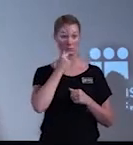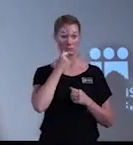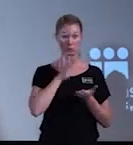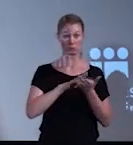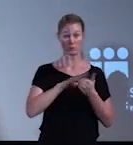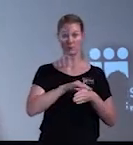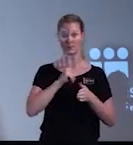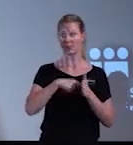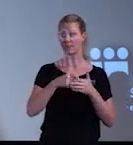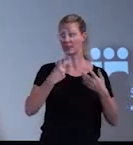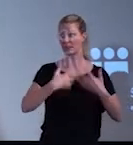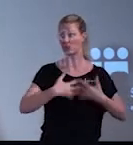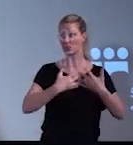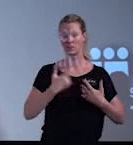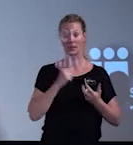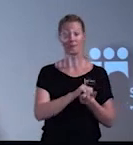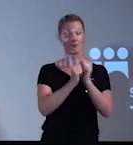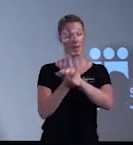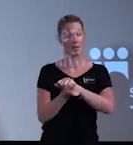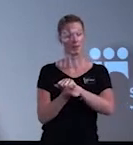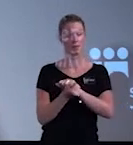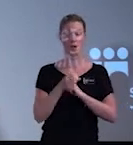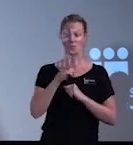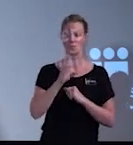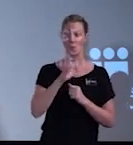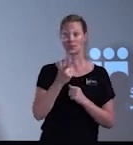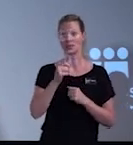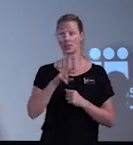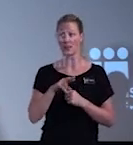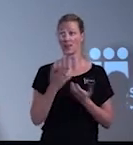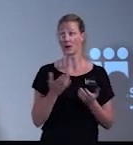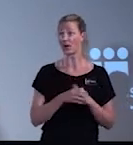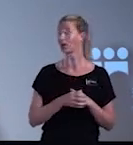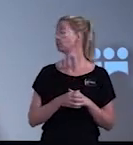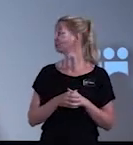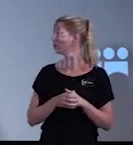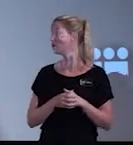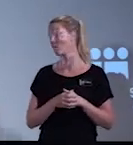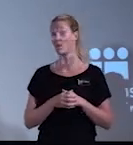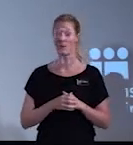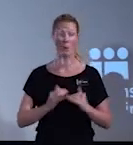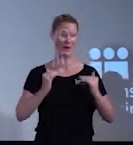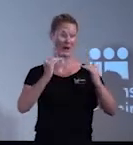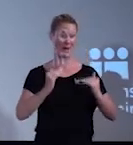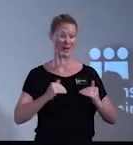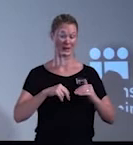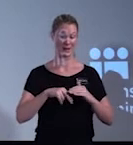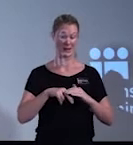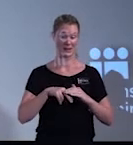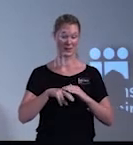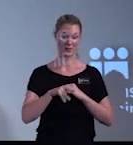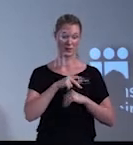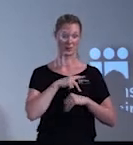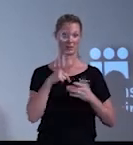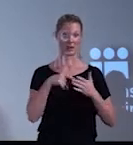svensk filmindustri? Att man förändrar liksom momsen till exempel? Ja, men det är klart att ju lägre ingångströskel det är